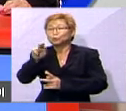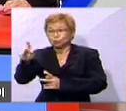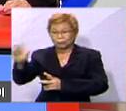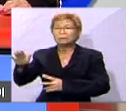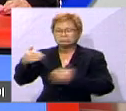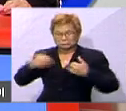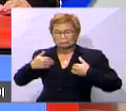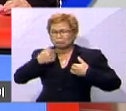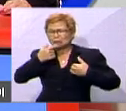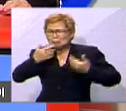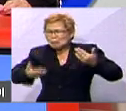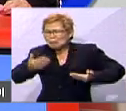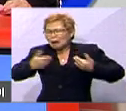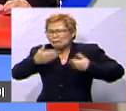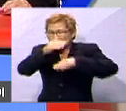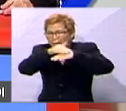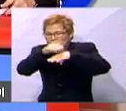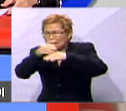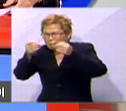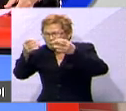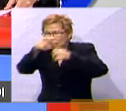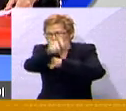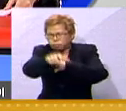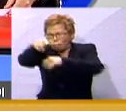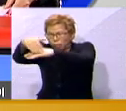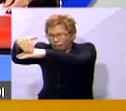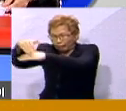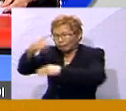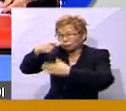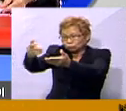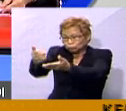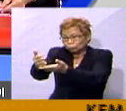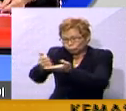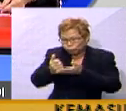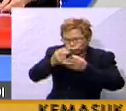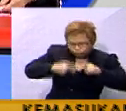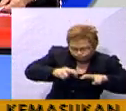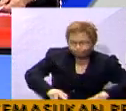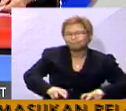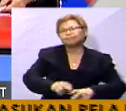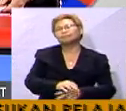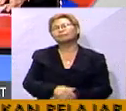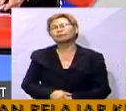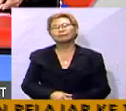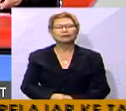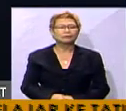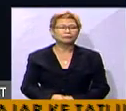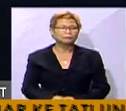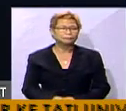tidak menolak kemungkinan akan memanggil lebih ramai individu bagi membantu siasatan kes terbabit.